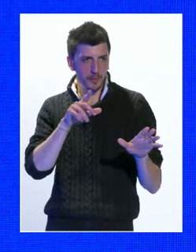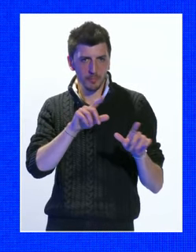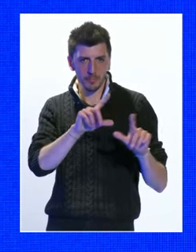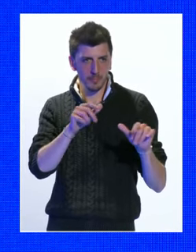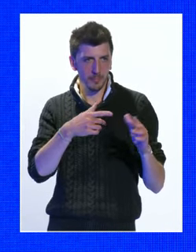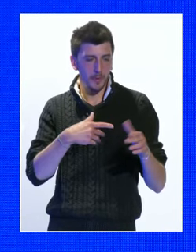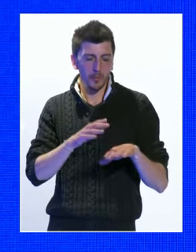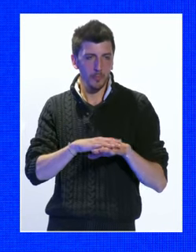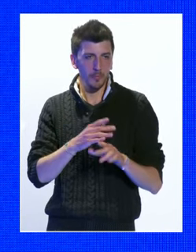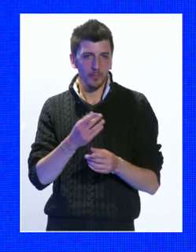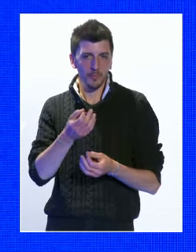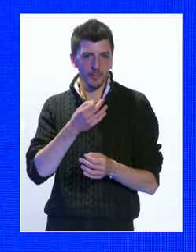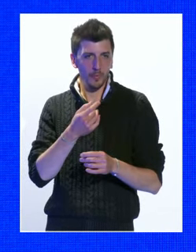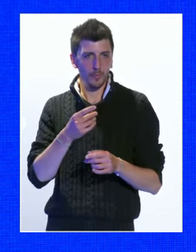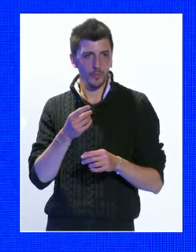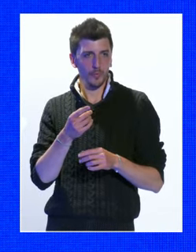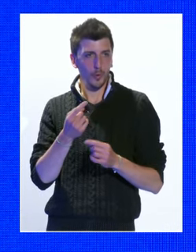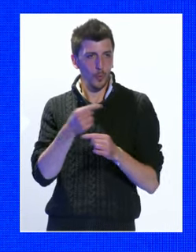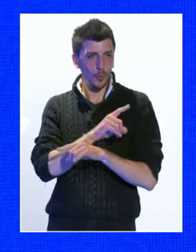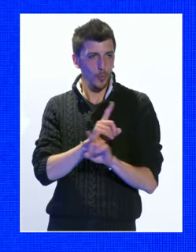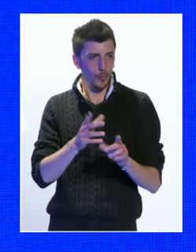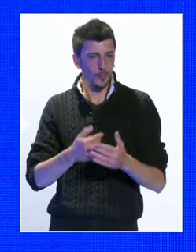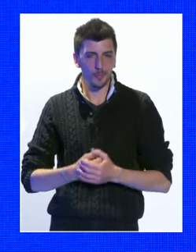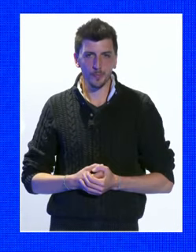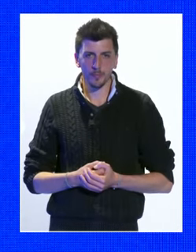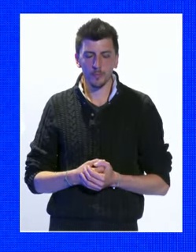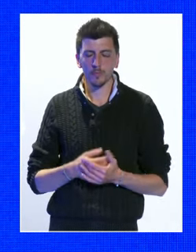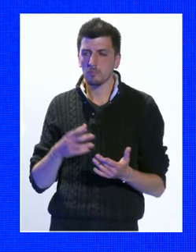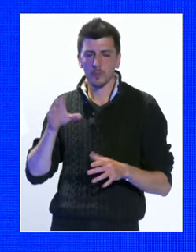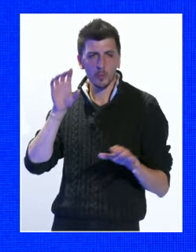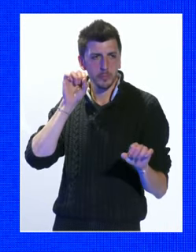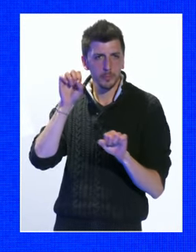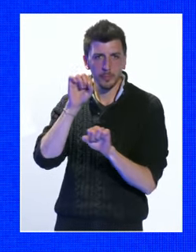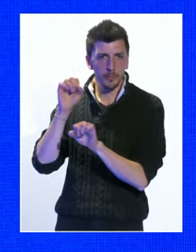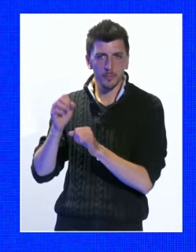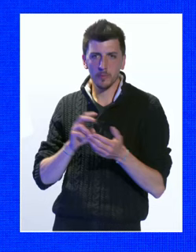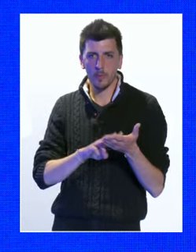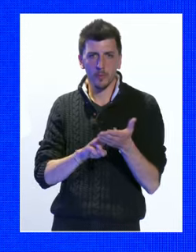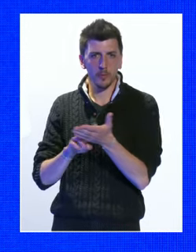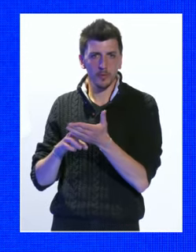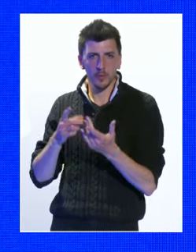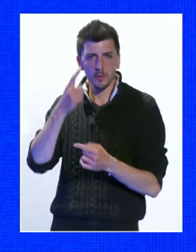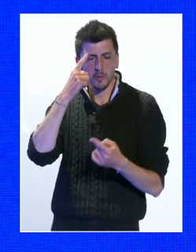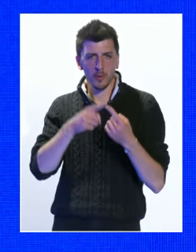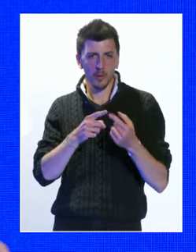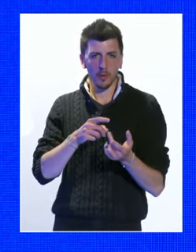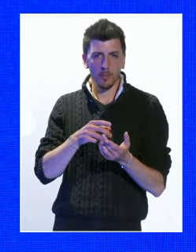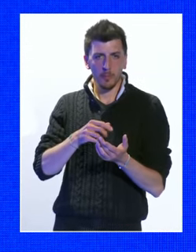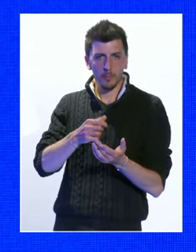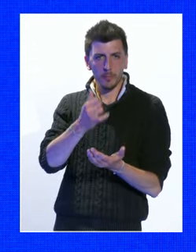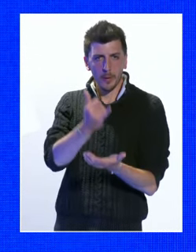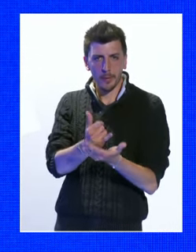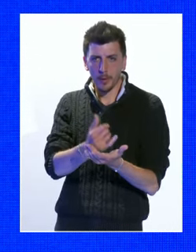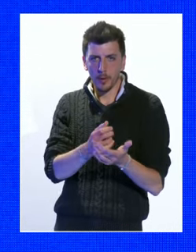donc, on entend beaucoup d'affirmations sur l'augmentation des impôts et sur